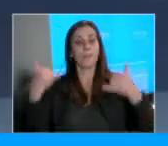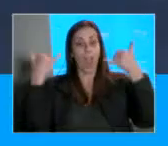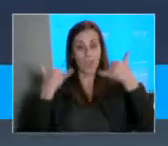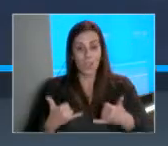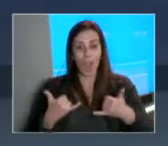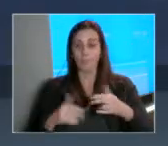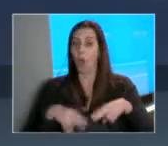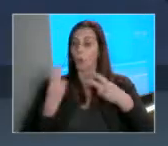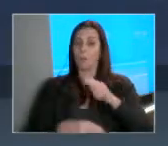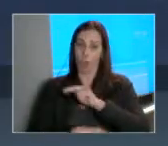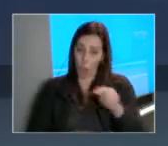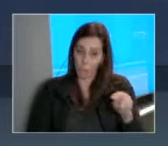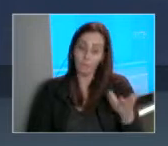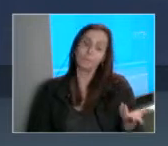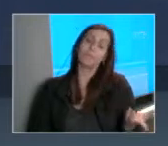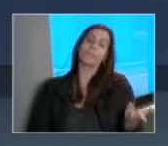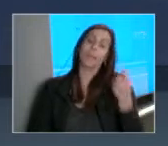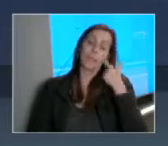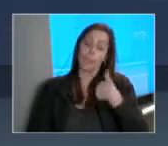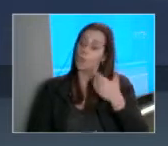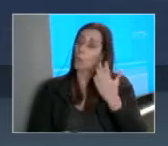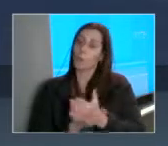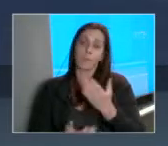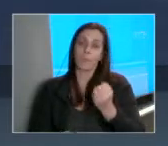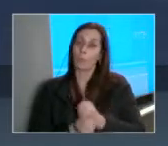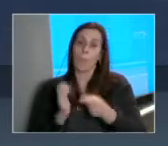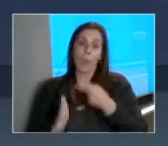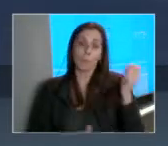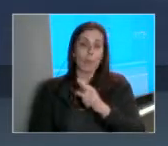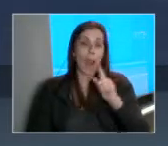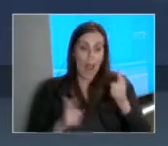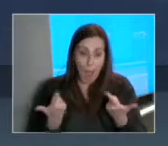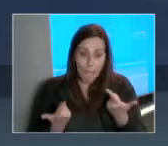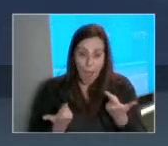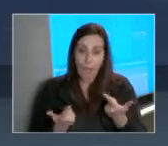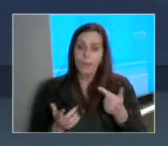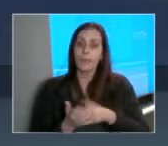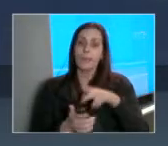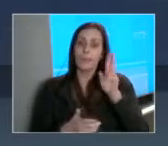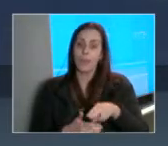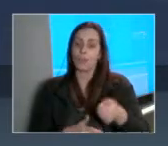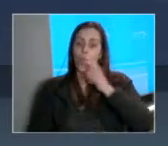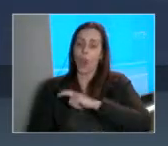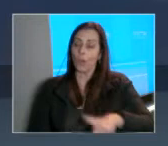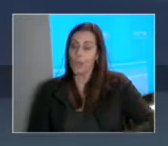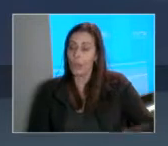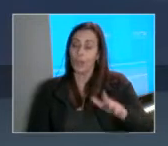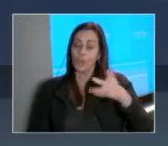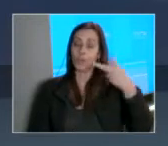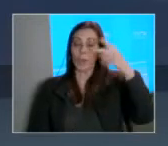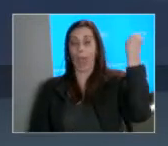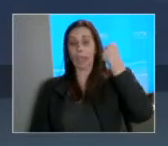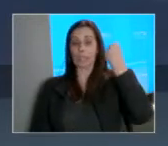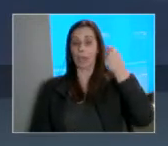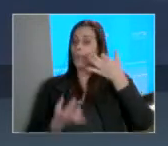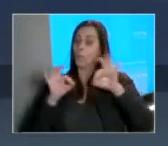עכשיו אנחנו חוזרים לנושא שלא יודע איכשהו נראה לי שאני עוסק בו פעם בשבוע. למה? כי יש ראש עירייה שחושב שהוא יותר חזק